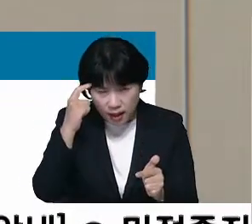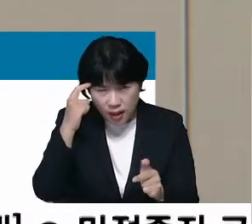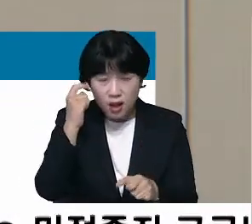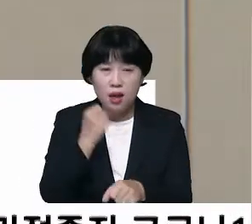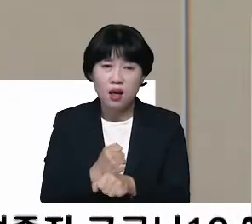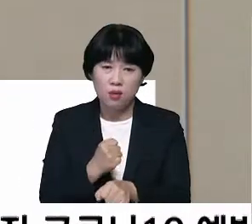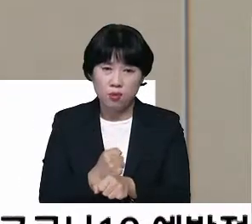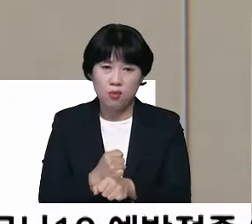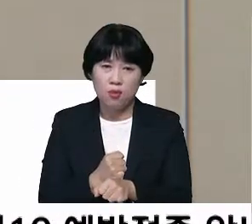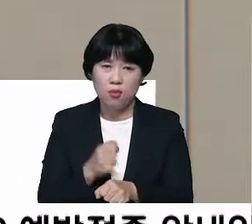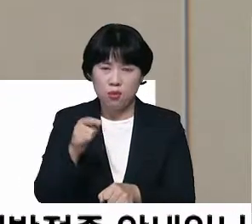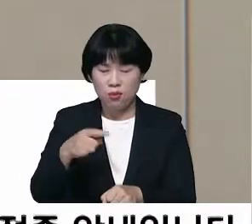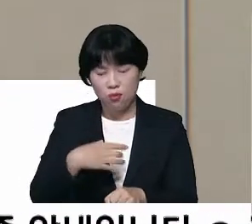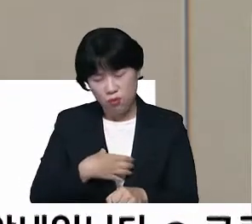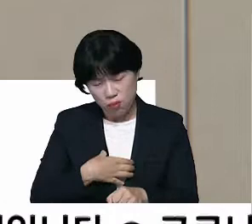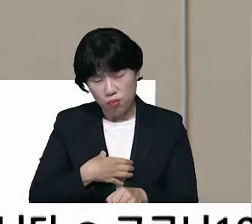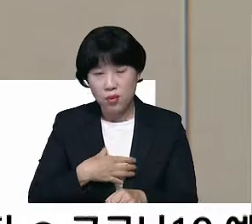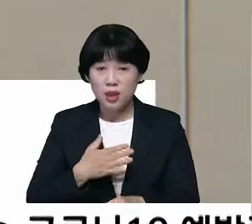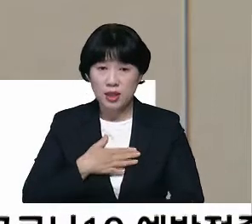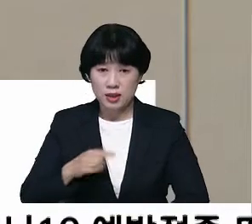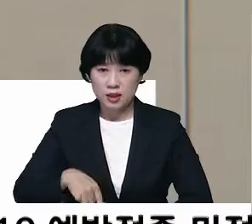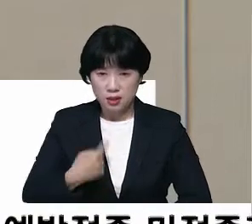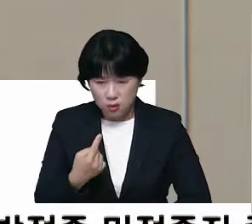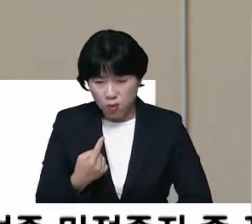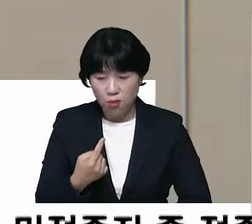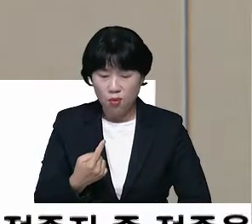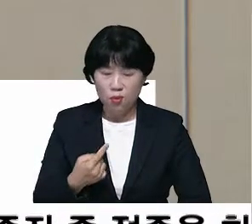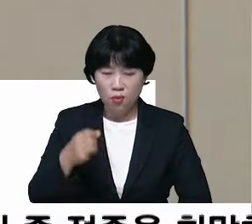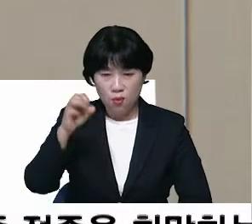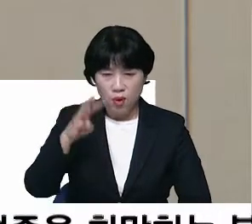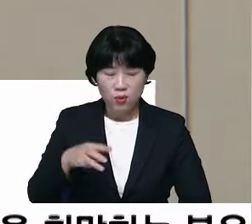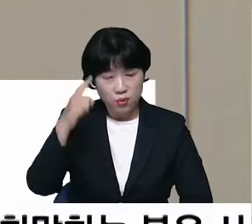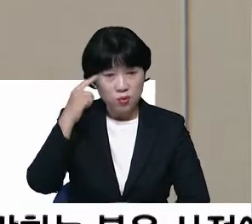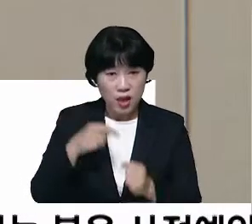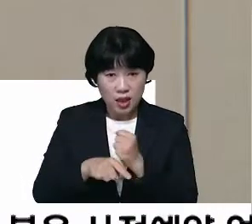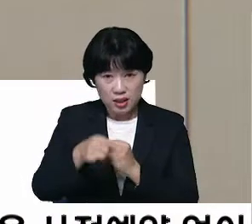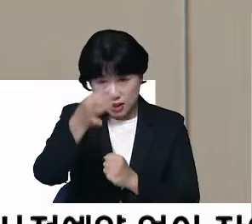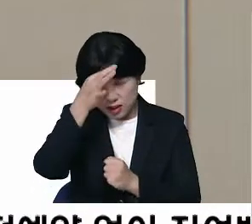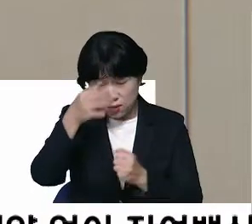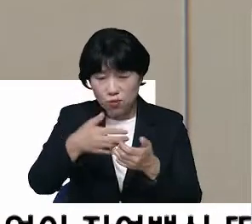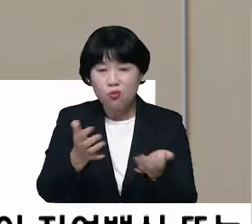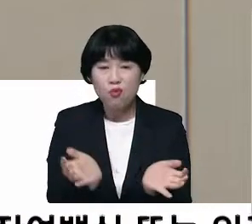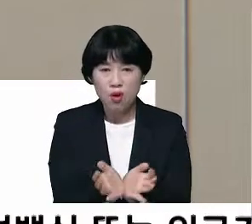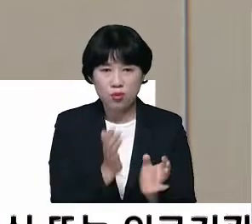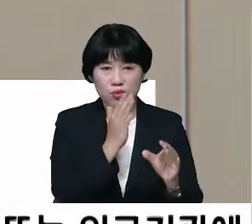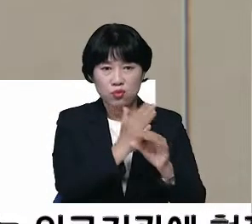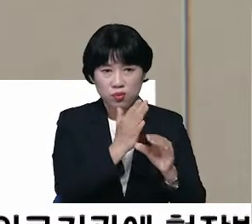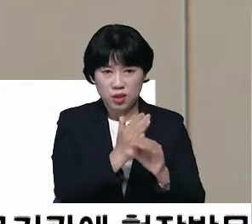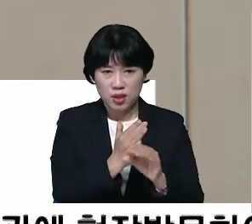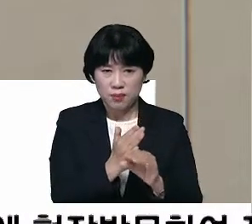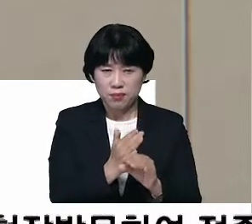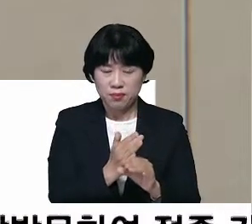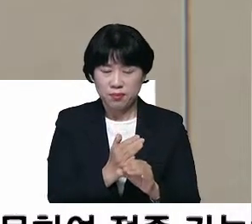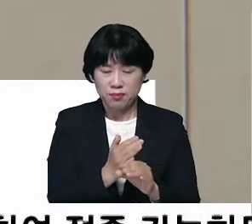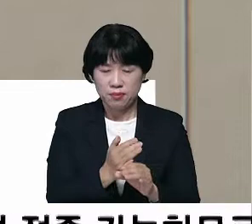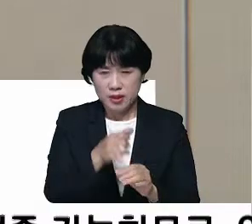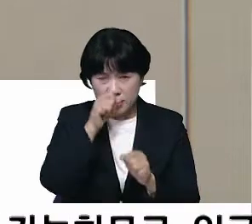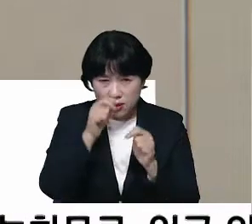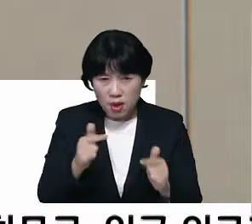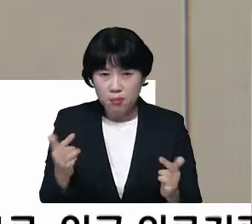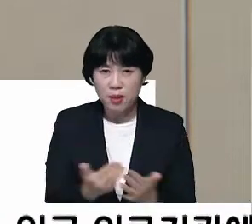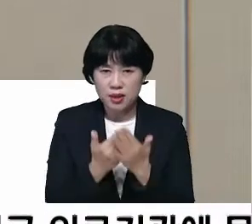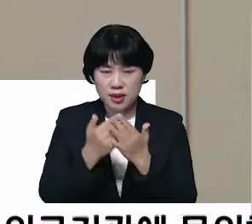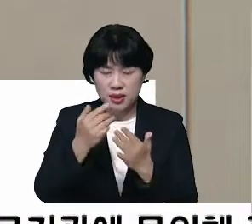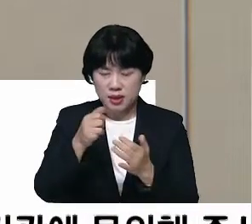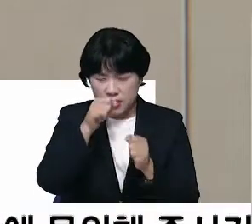이런 위기를 도찰 스스로 또 우리 광 조각이 오는 중심으로 큰 키워 발전으로